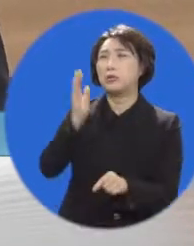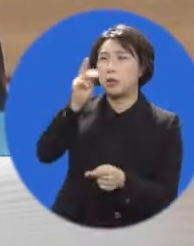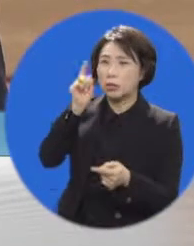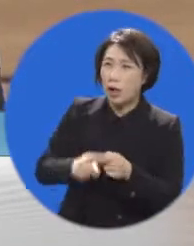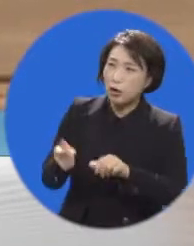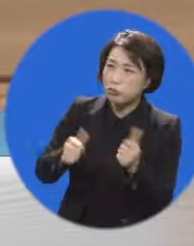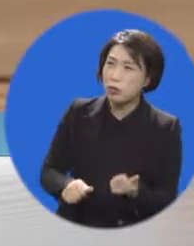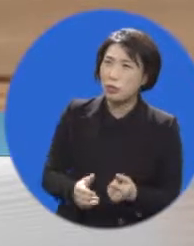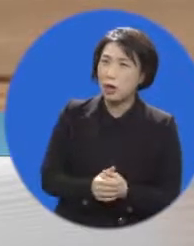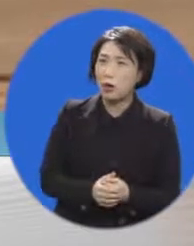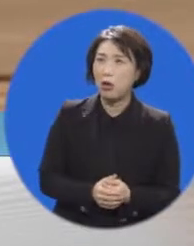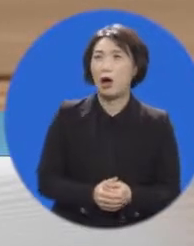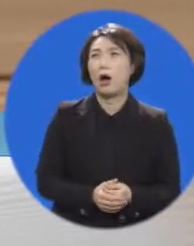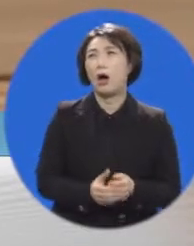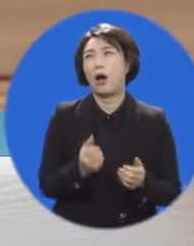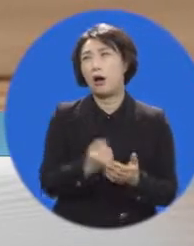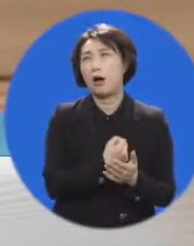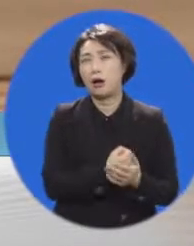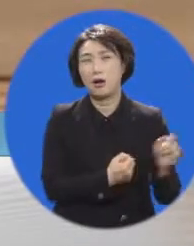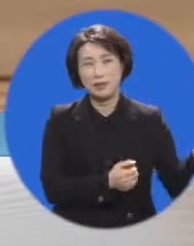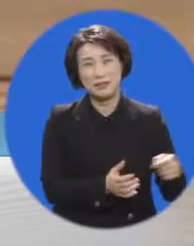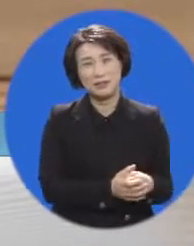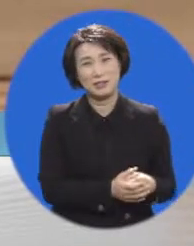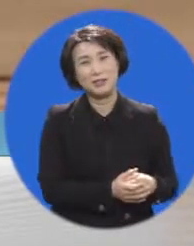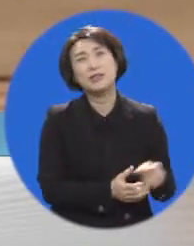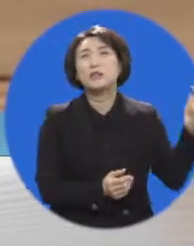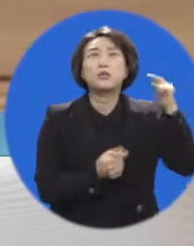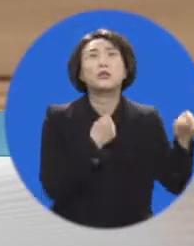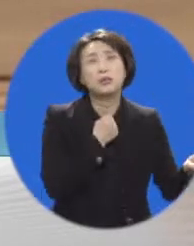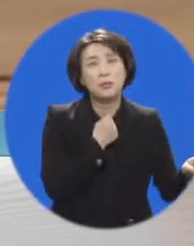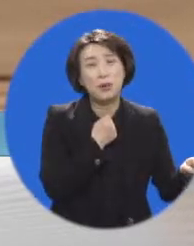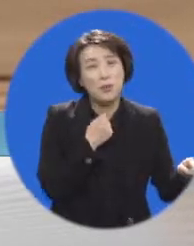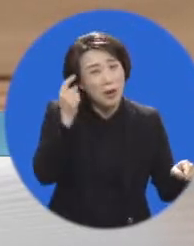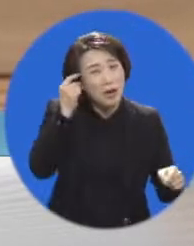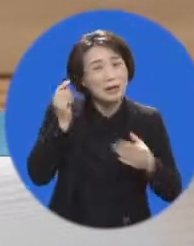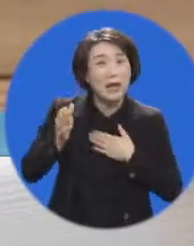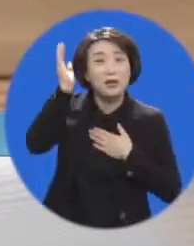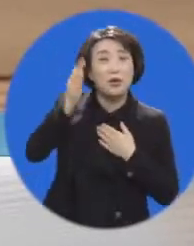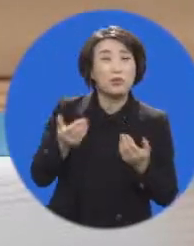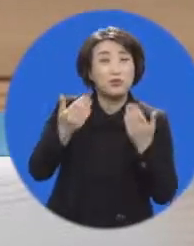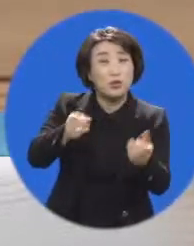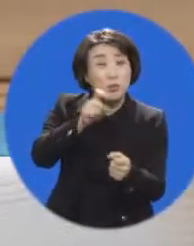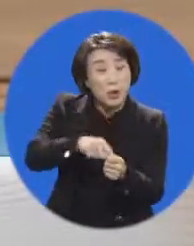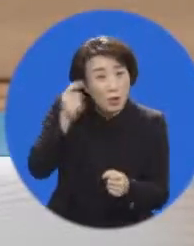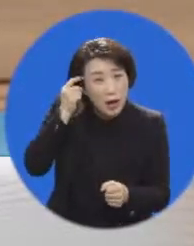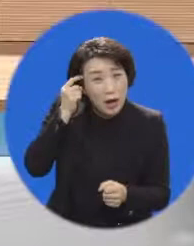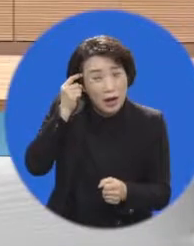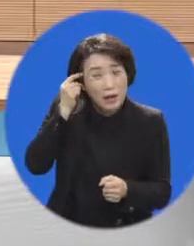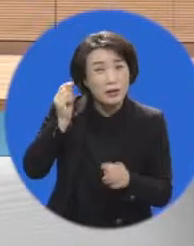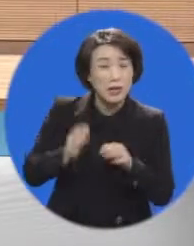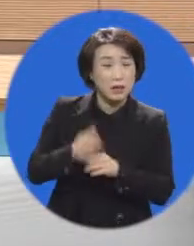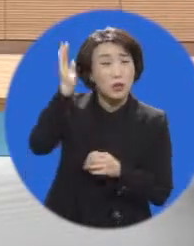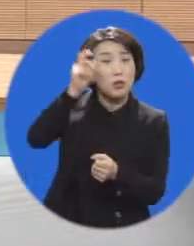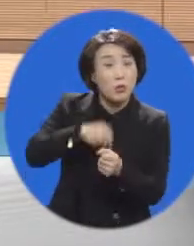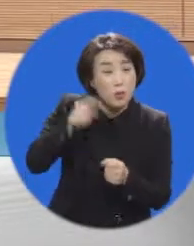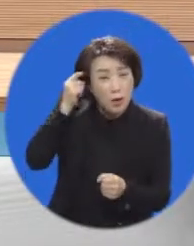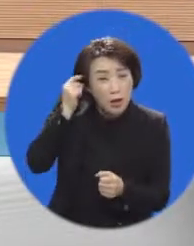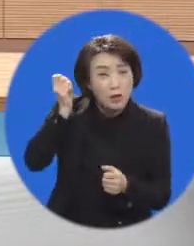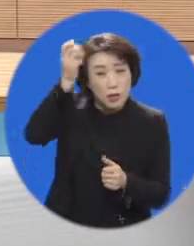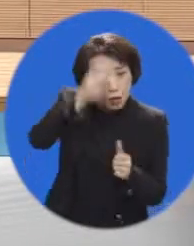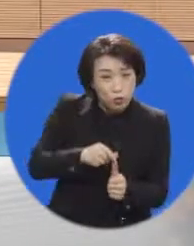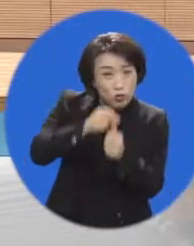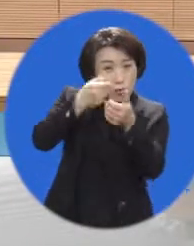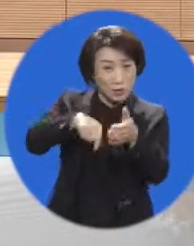좋겠다고. 왜 설교하는 거요? 살려내려고 하는 거지. 아멘합시다. 나와